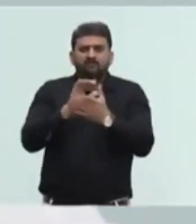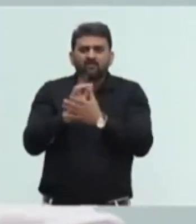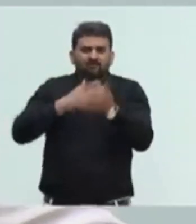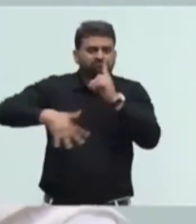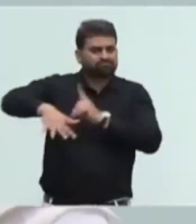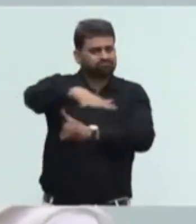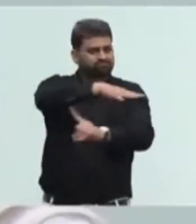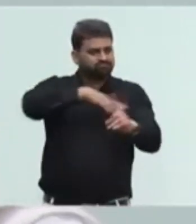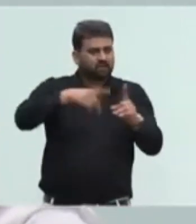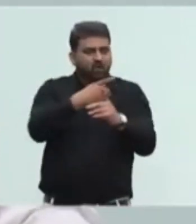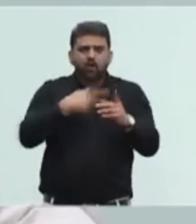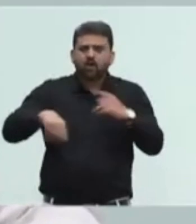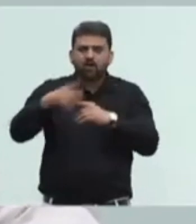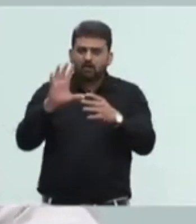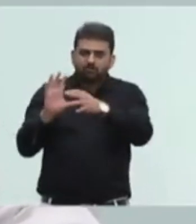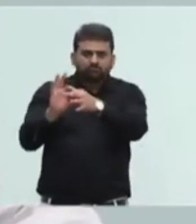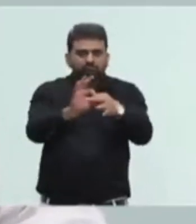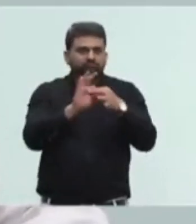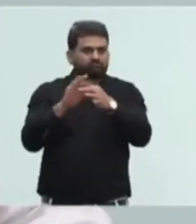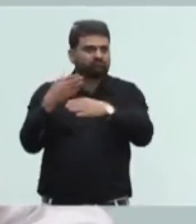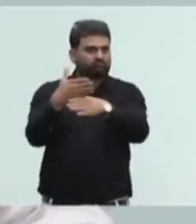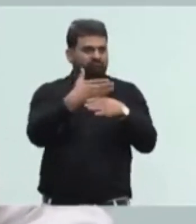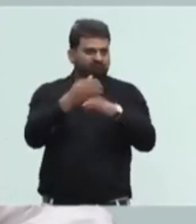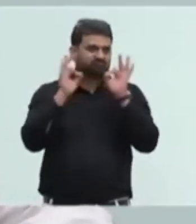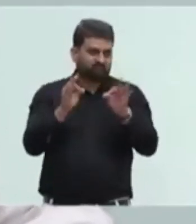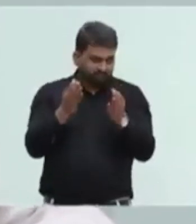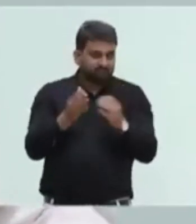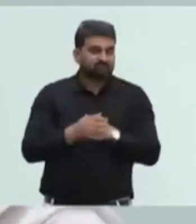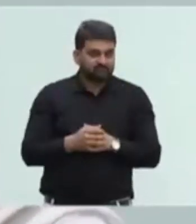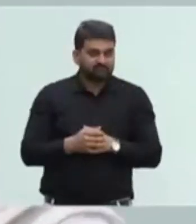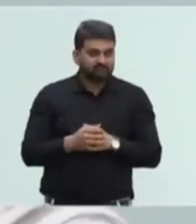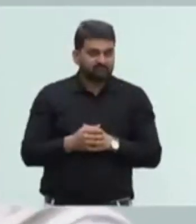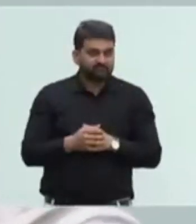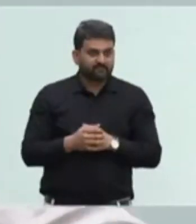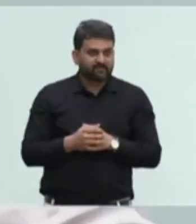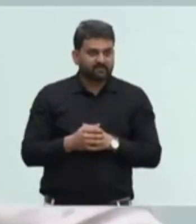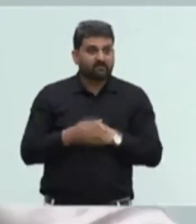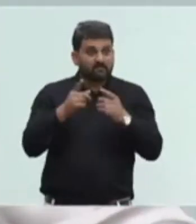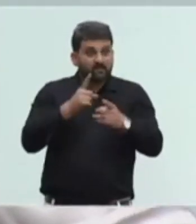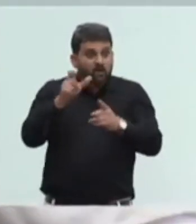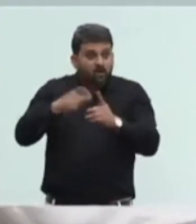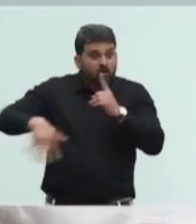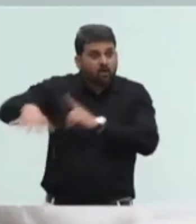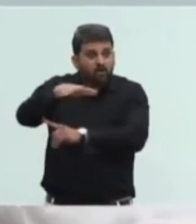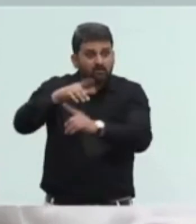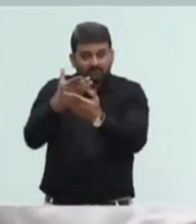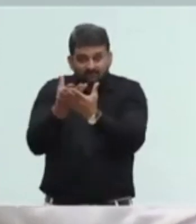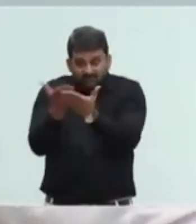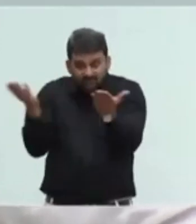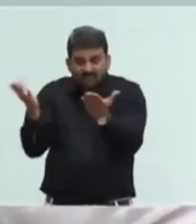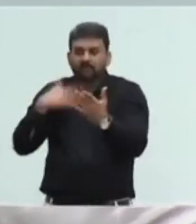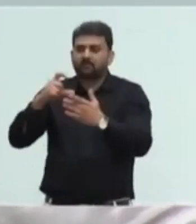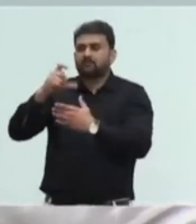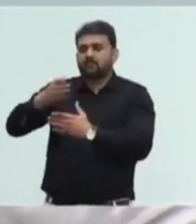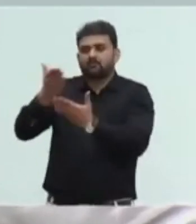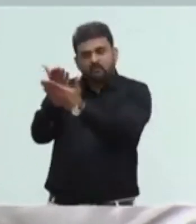एनवायरनमेंट होगा उन सब पर बहुत बड़ा योगदान रहा है और इस लिए हैं उन सबको भी मैं